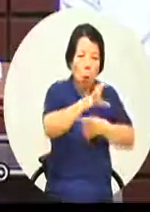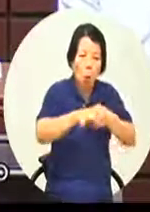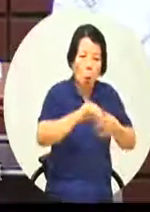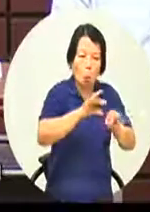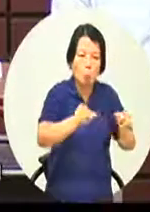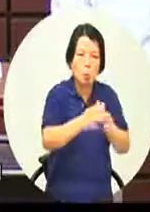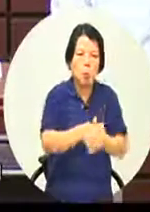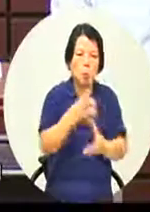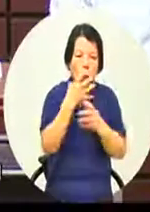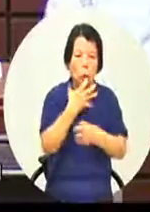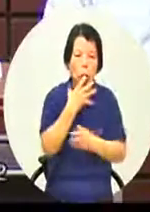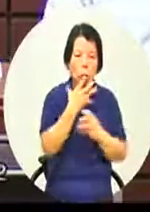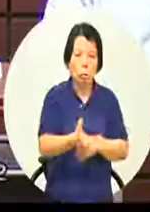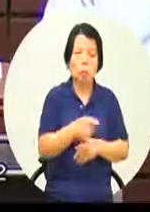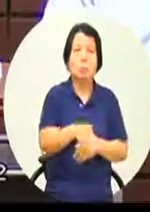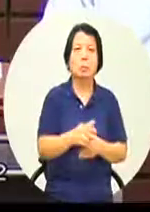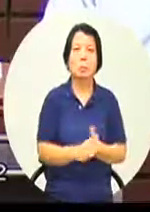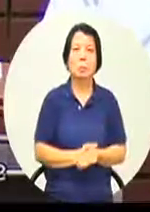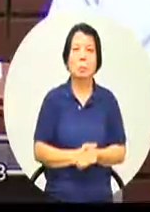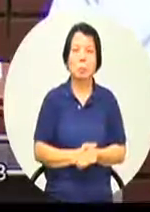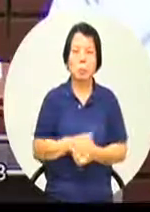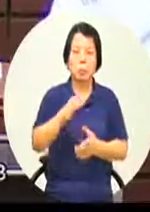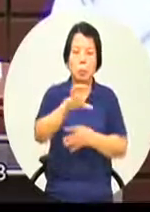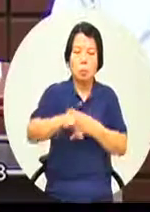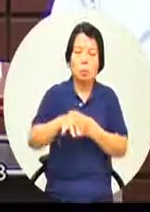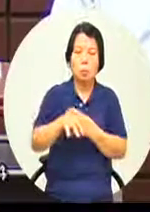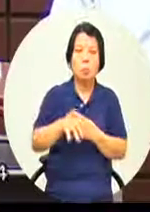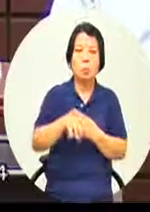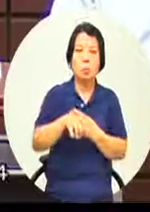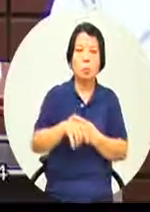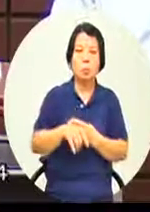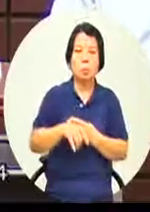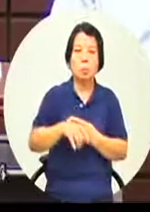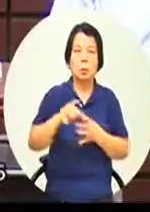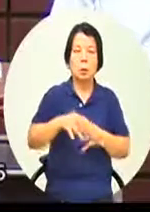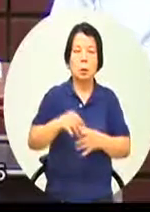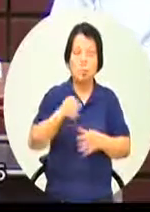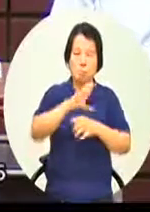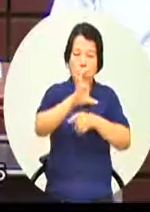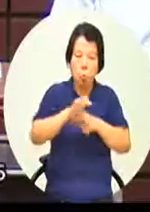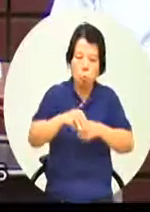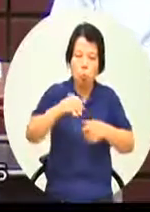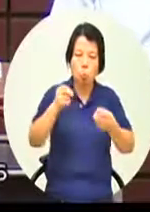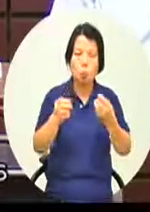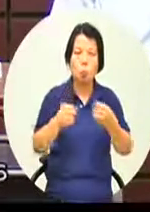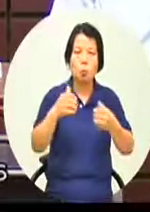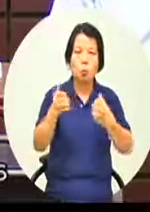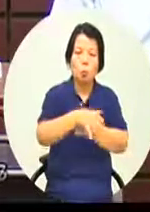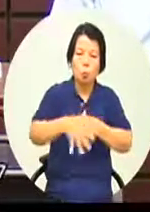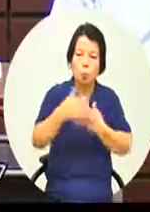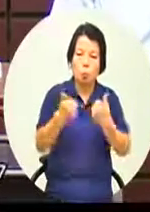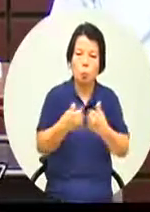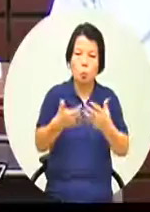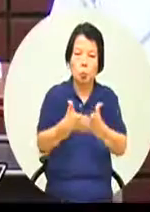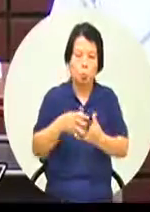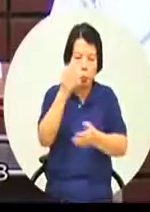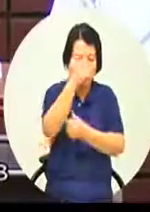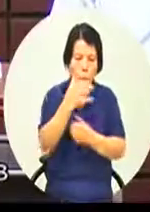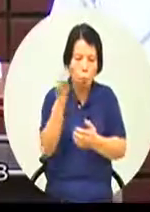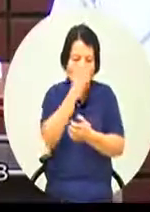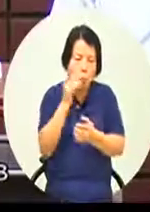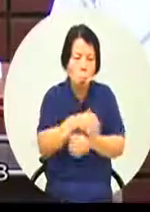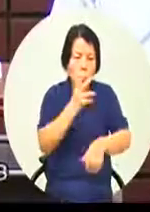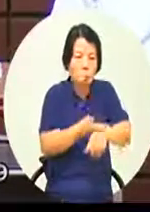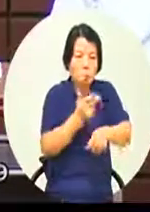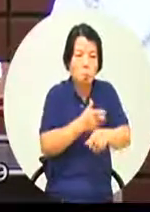我们农业局这里也陆陆续续的会结合我们科技业者，然后找一个比较适当的一个地